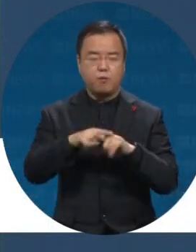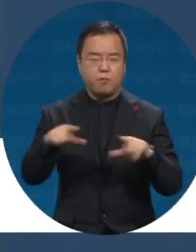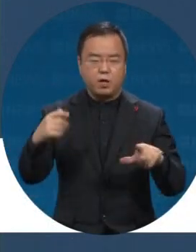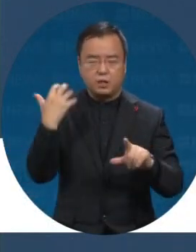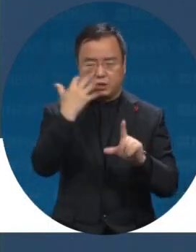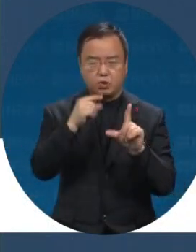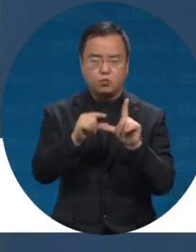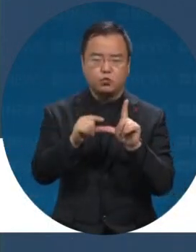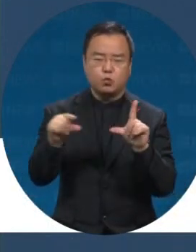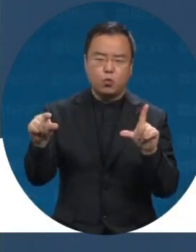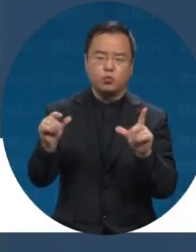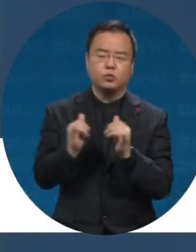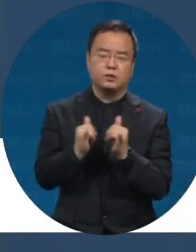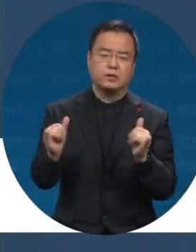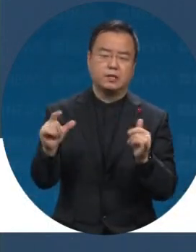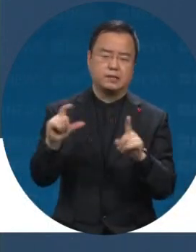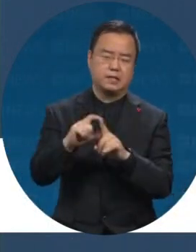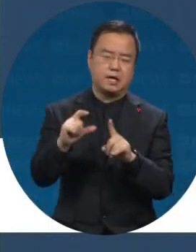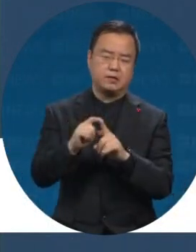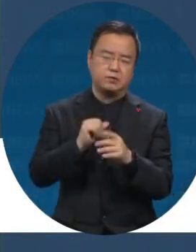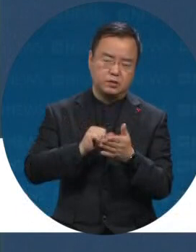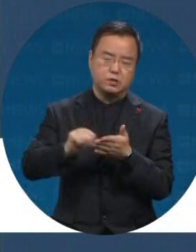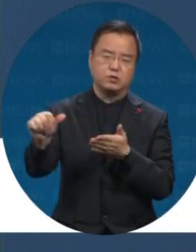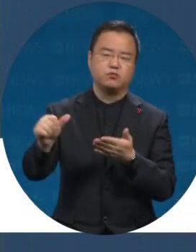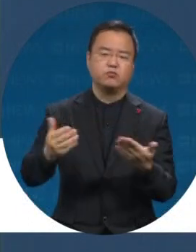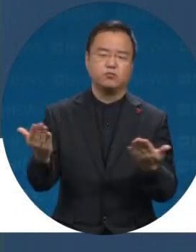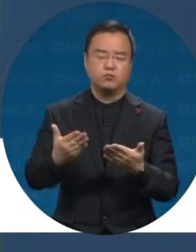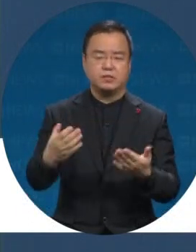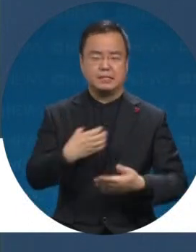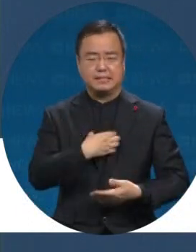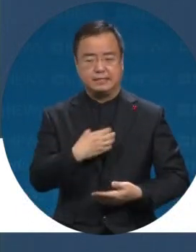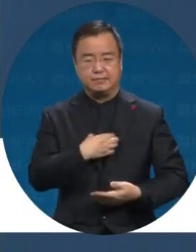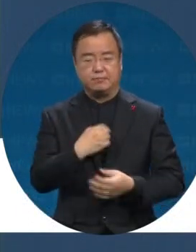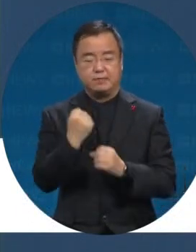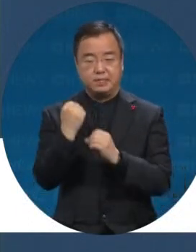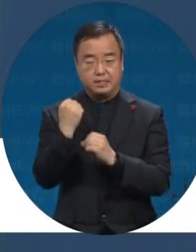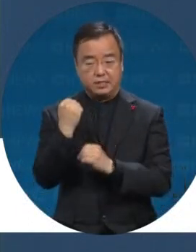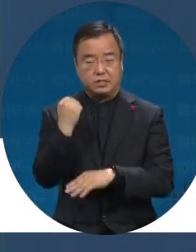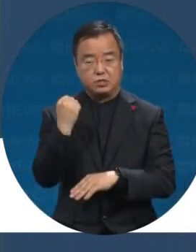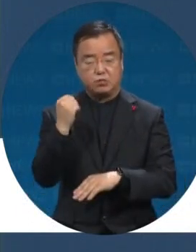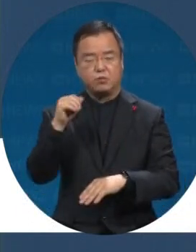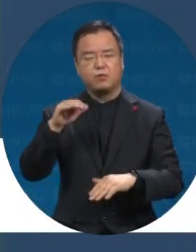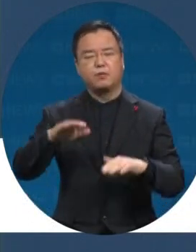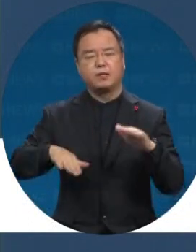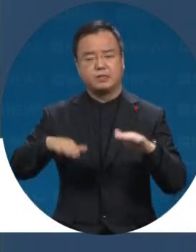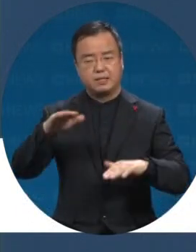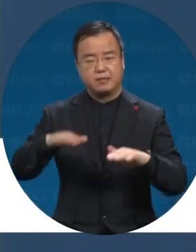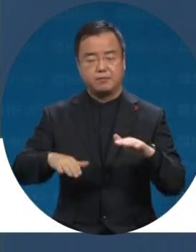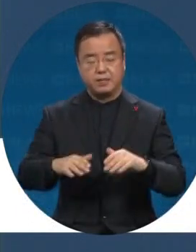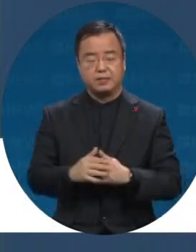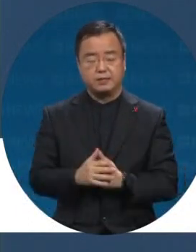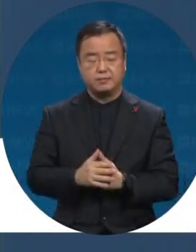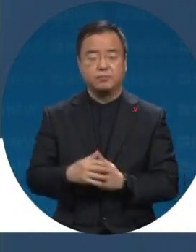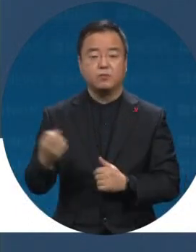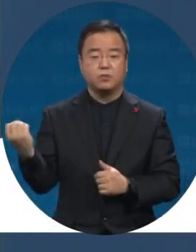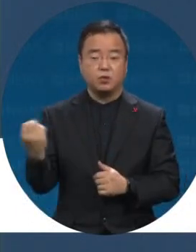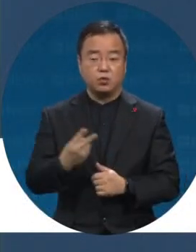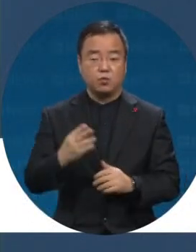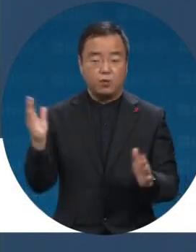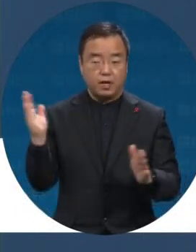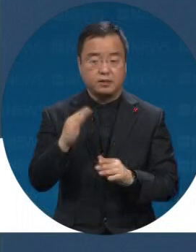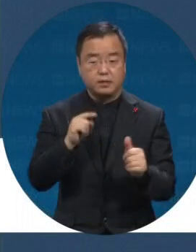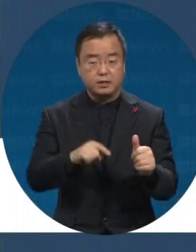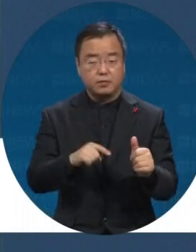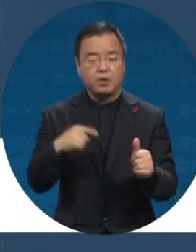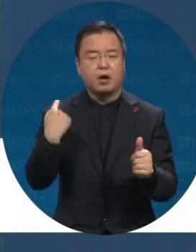이런 단어들이 삭제되는 것은 혐오에 기반한 차별이라고 생각이 들구요 학생들에게